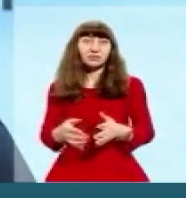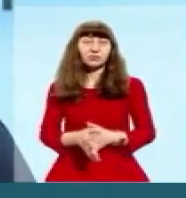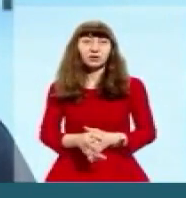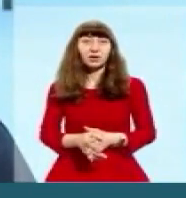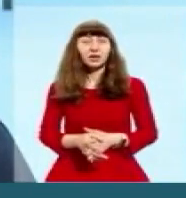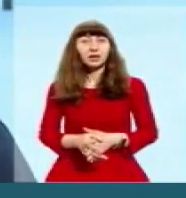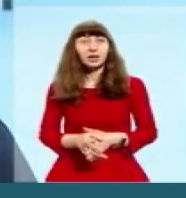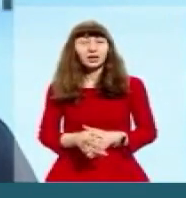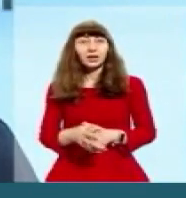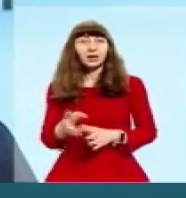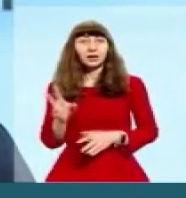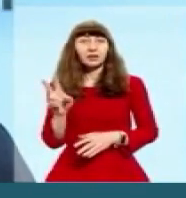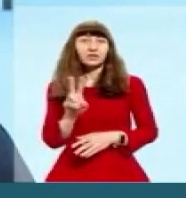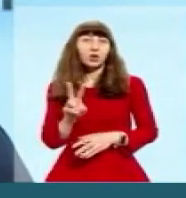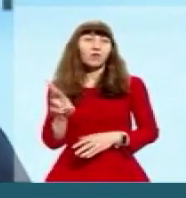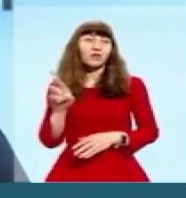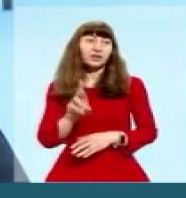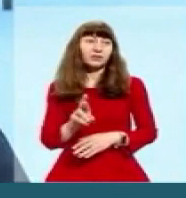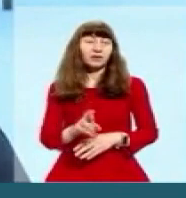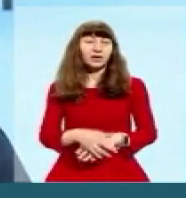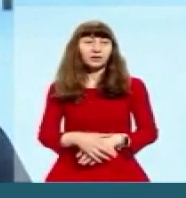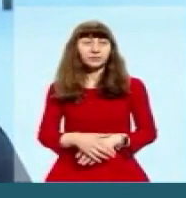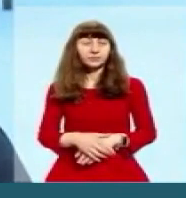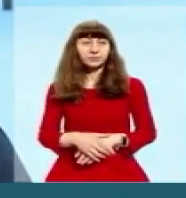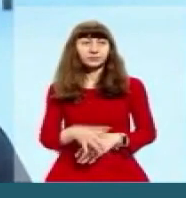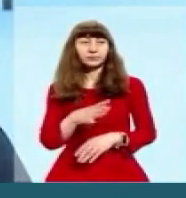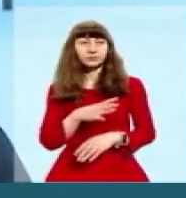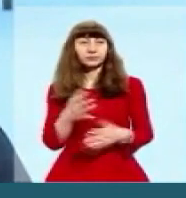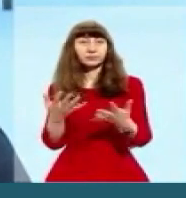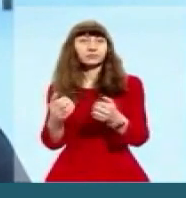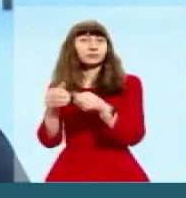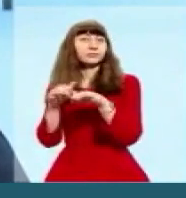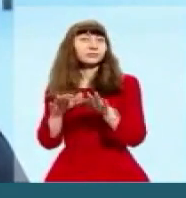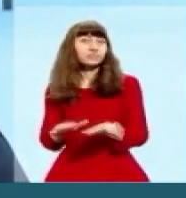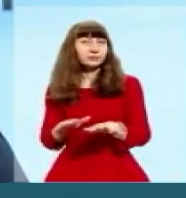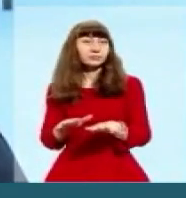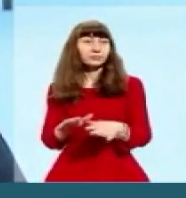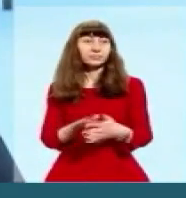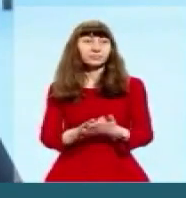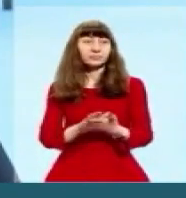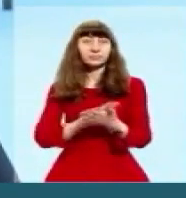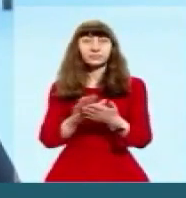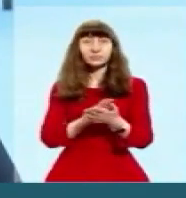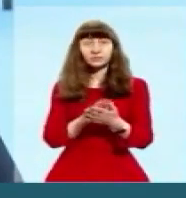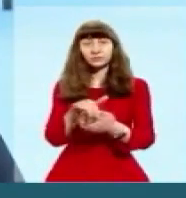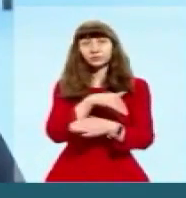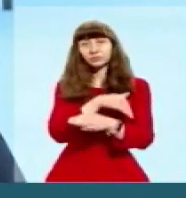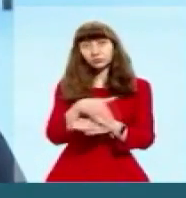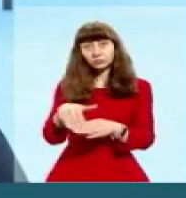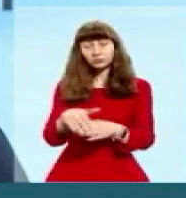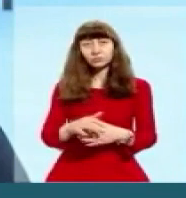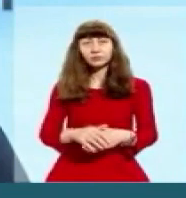Получается, со 2 января там было принято решение производить механизированную очистку